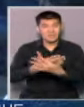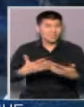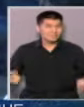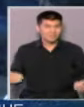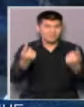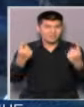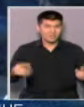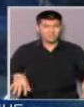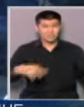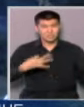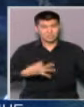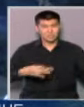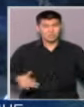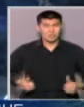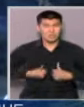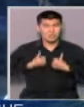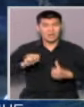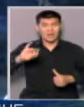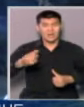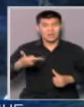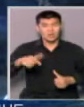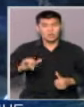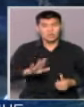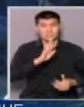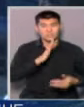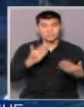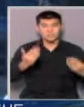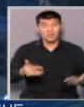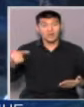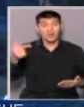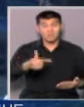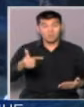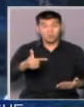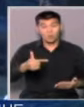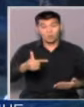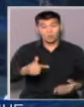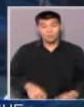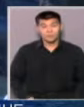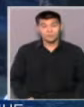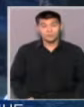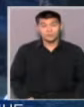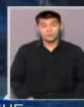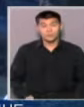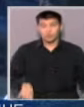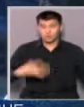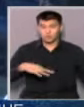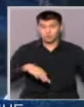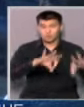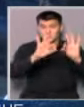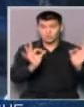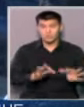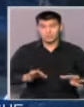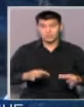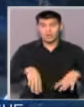қазақтың күйін мақтанышы Айгүл шыққан. Сондықтан Атыраудың күйшілік өнері,